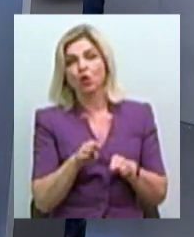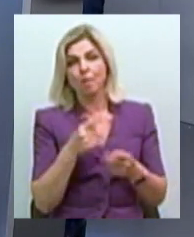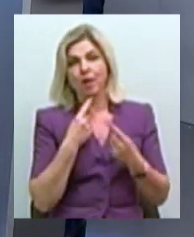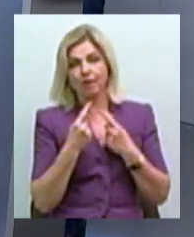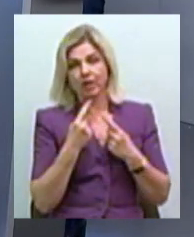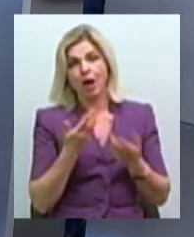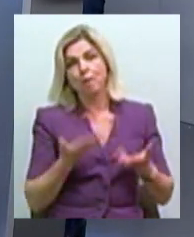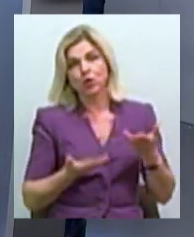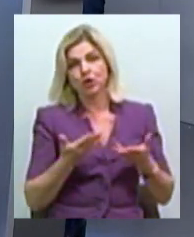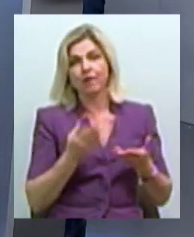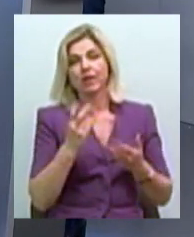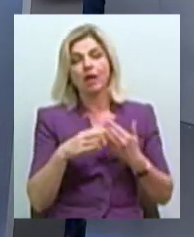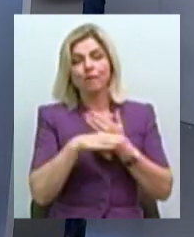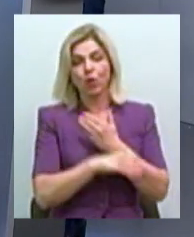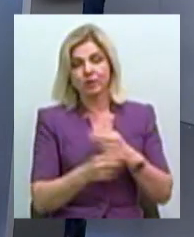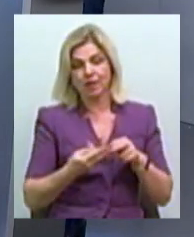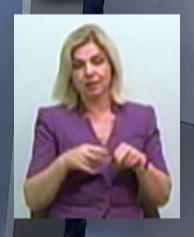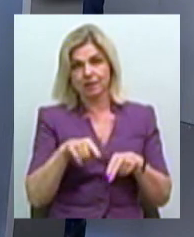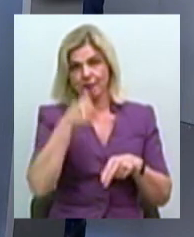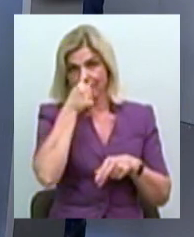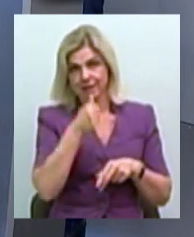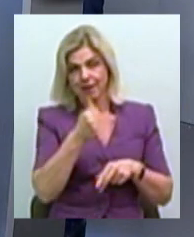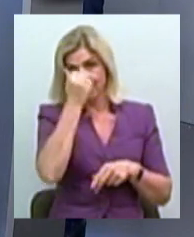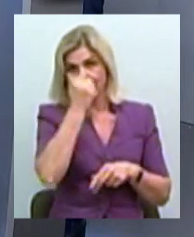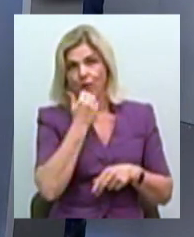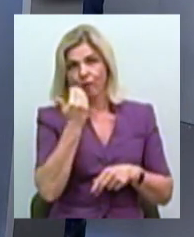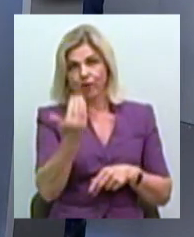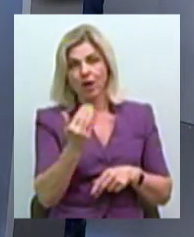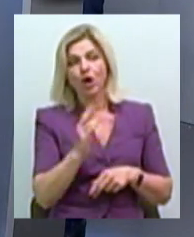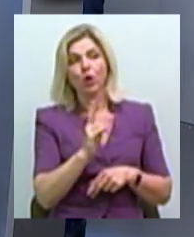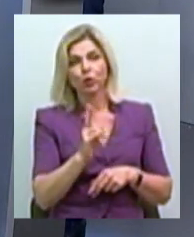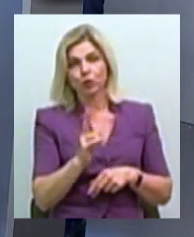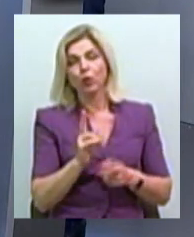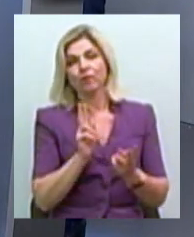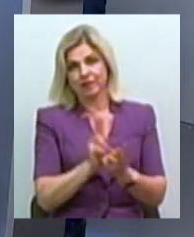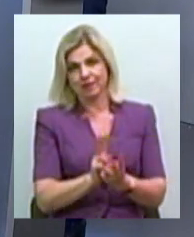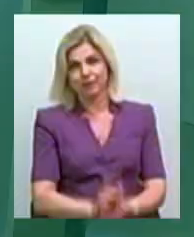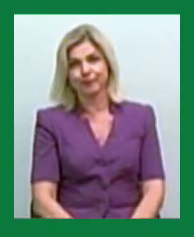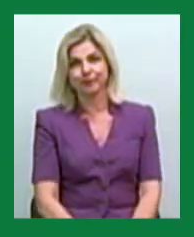можливо, вже наприкінці цього місяця. Дякую вам. Дякую всім, хто був з нами. До зустрічі.